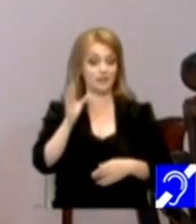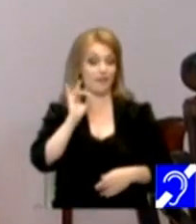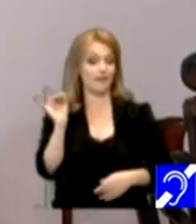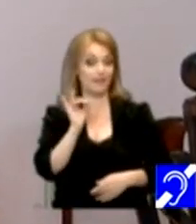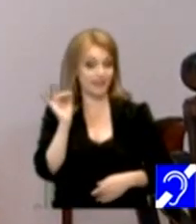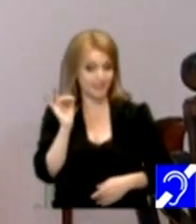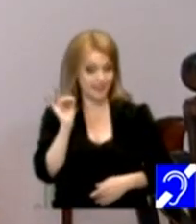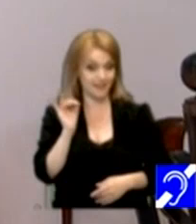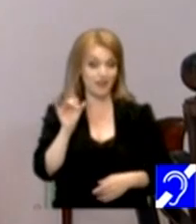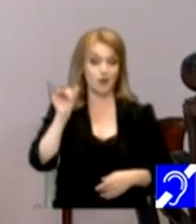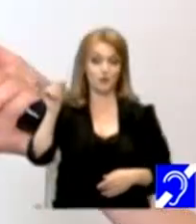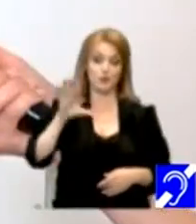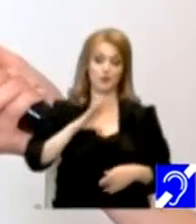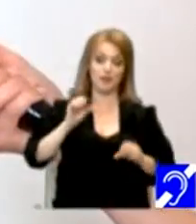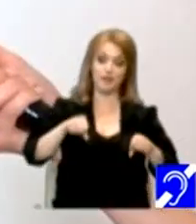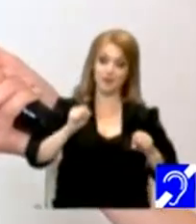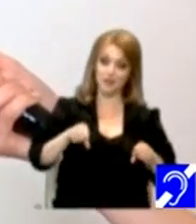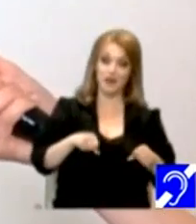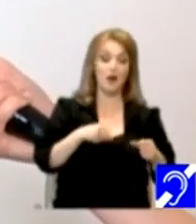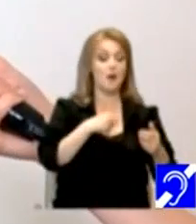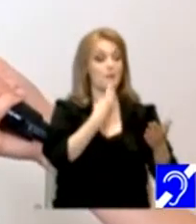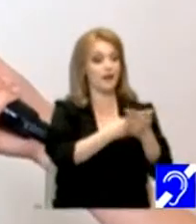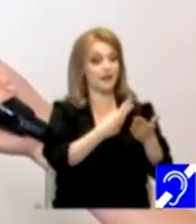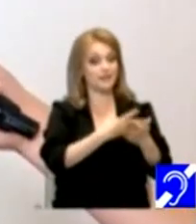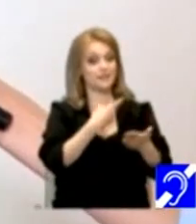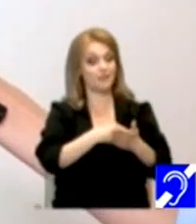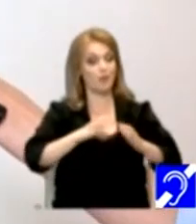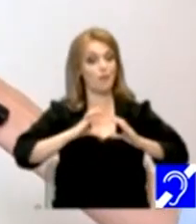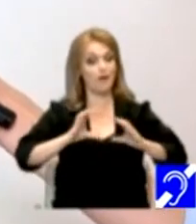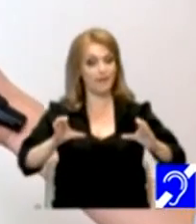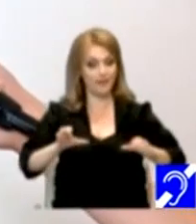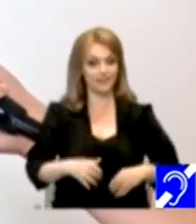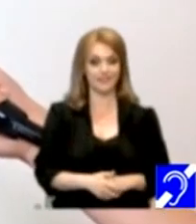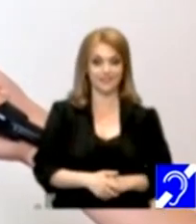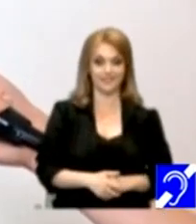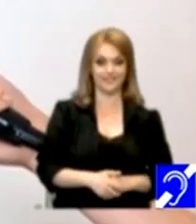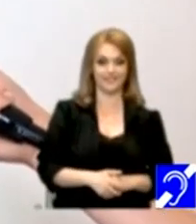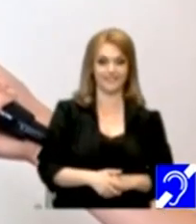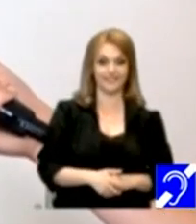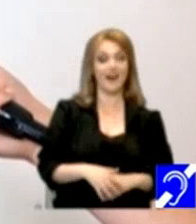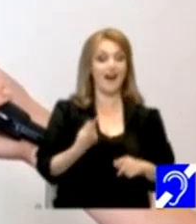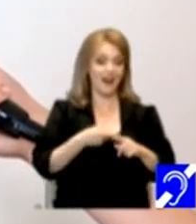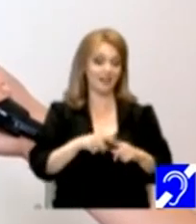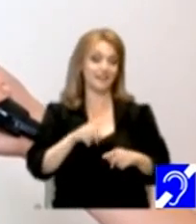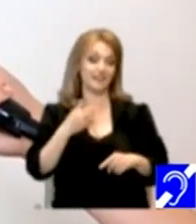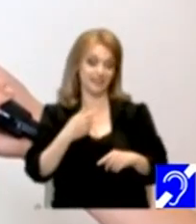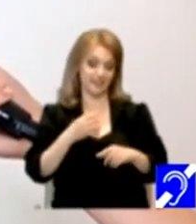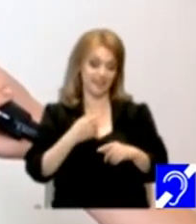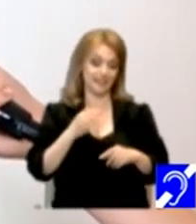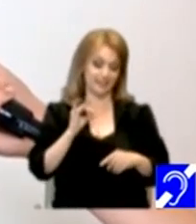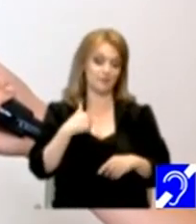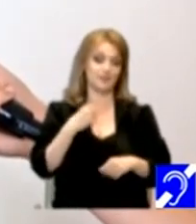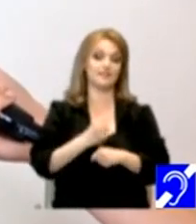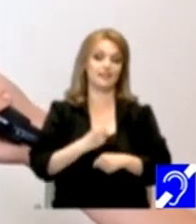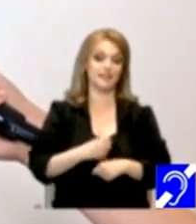dânsa să aibă posibilitatea de a expune bogăția operei sale, lucru pe care l-am și făcut. Și ne bucură foarte mult